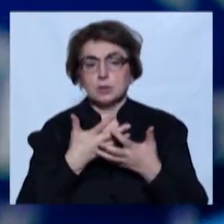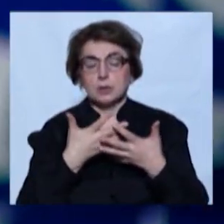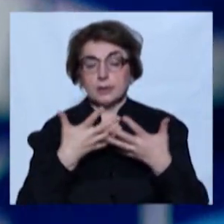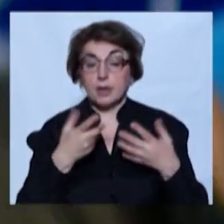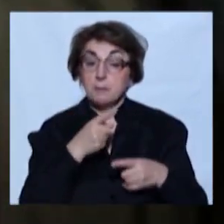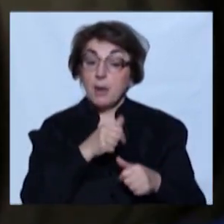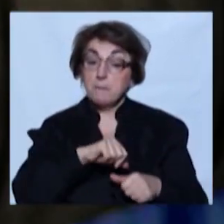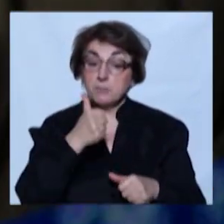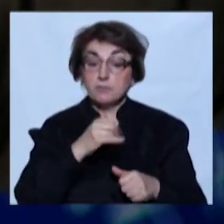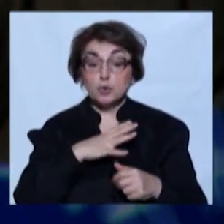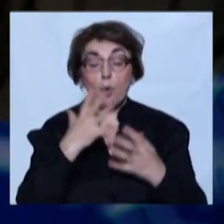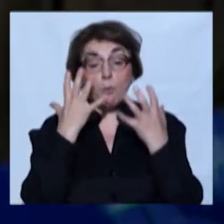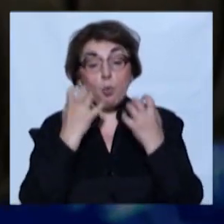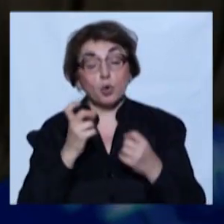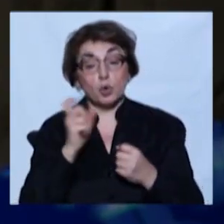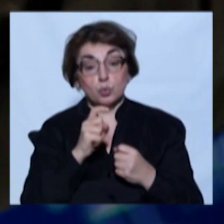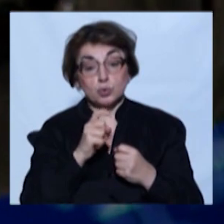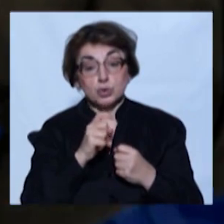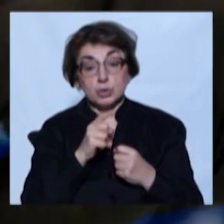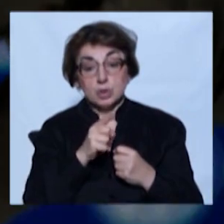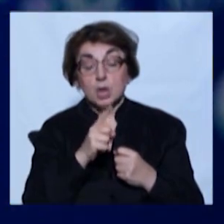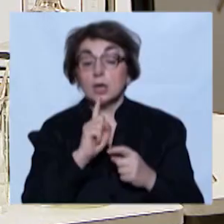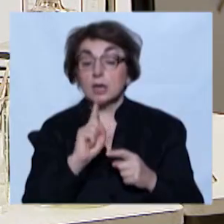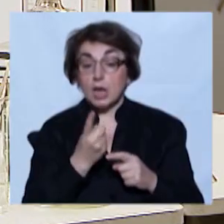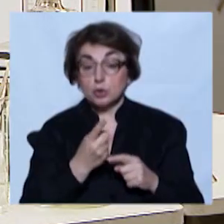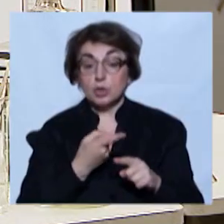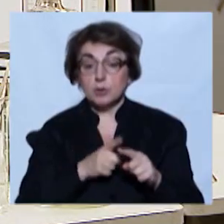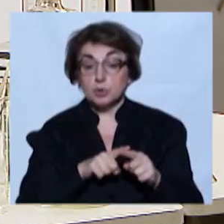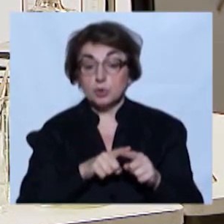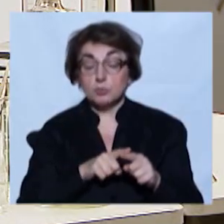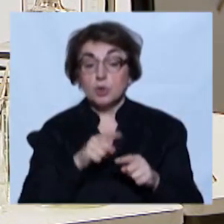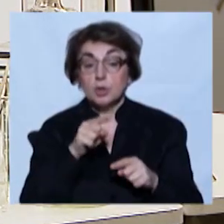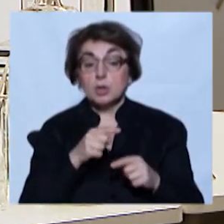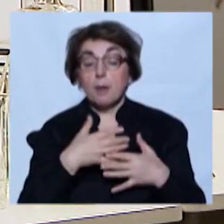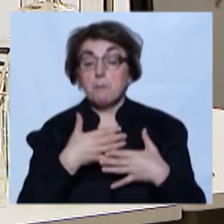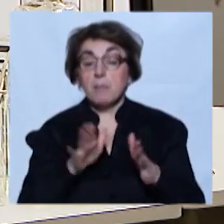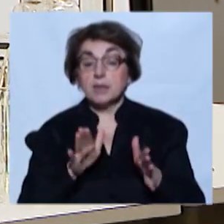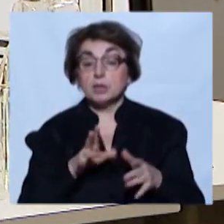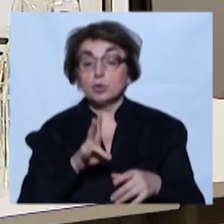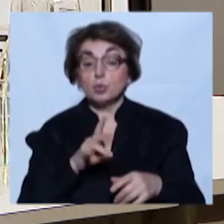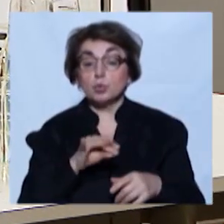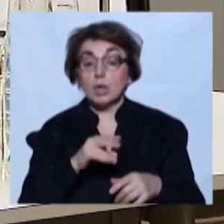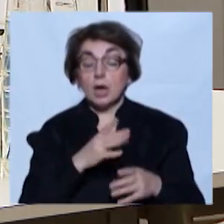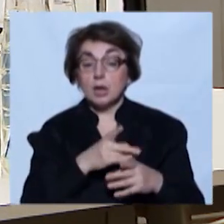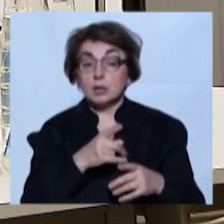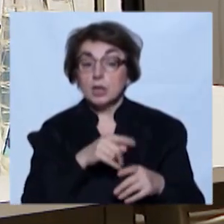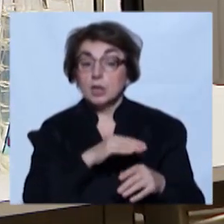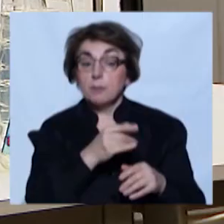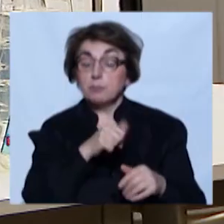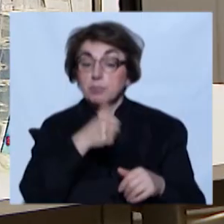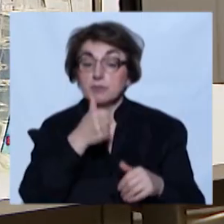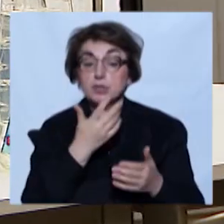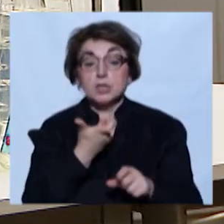ჰქონდა პირველ შემთხვევაში და ამას აქვს ახსნა, იმიტომ რომ მეტი ტუტე არია იქ, ანუ ძლიერი ტუტე არია